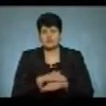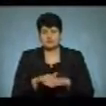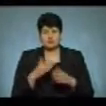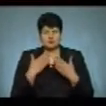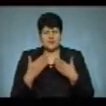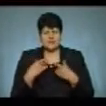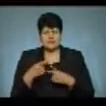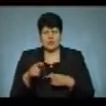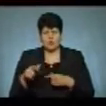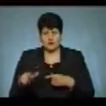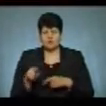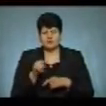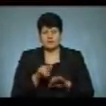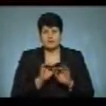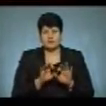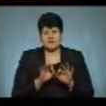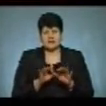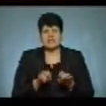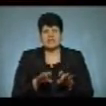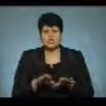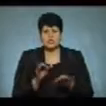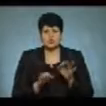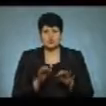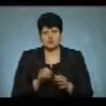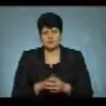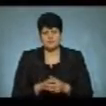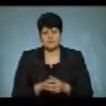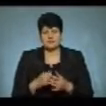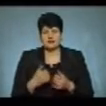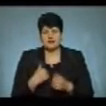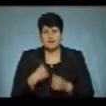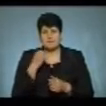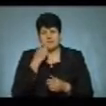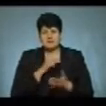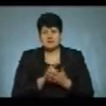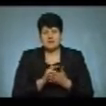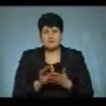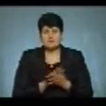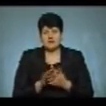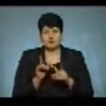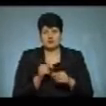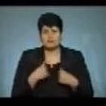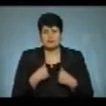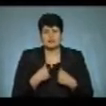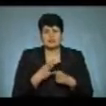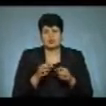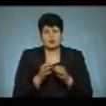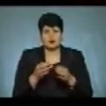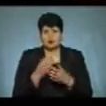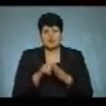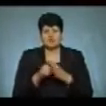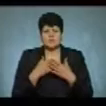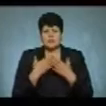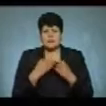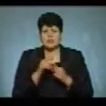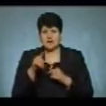деякими тернополянами, щоб вони прокоментували рішення суду. Я як пенсіонер, я безплатно їду, для мене то немає ніякого значення. А